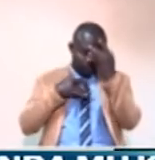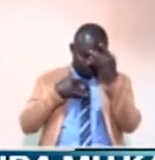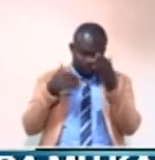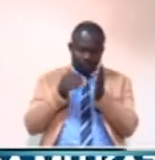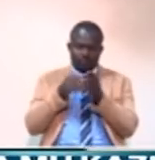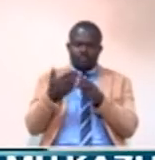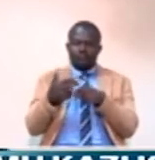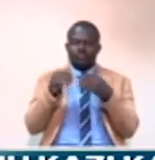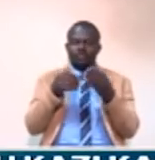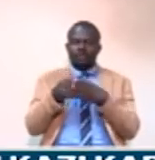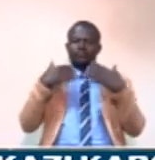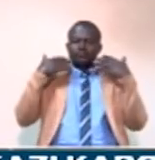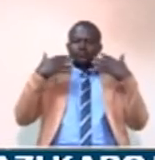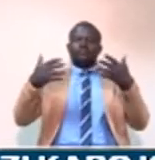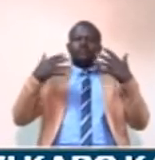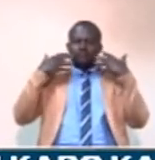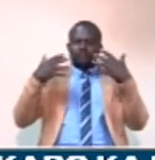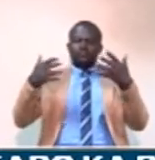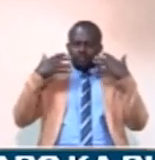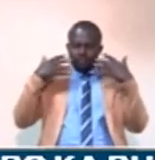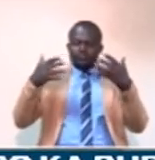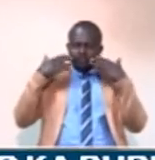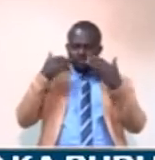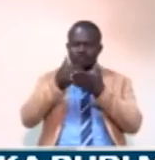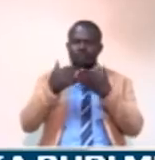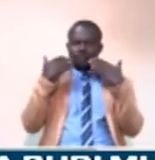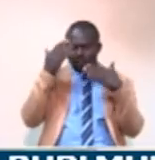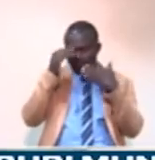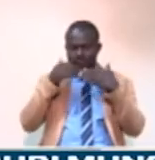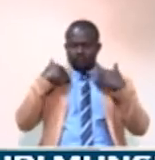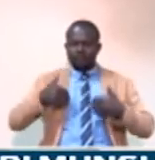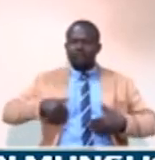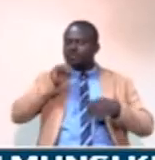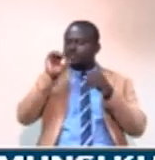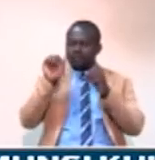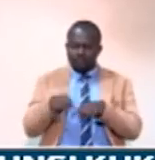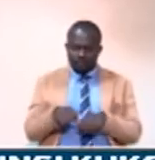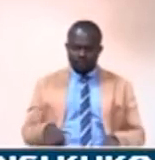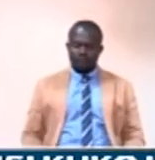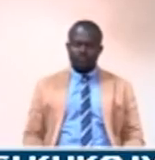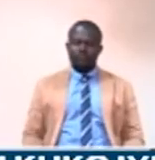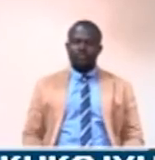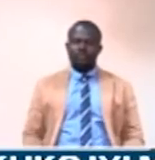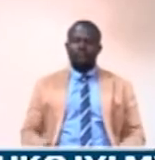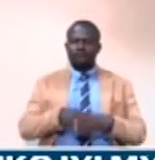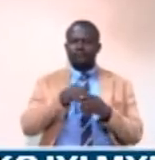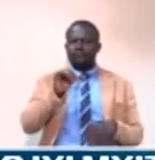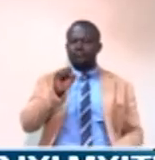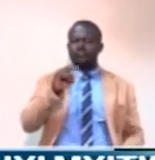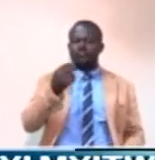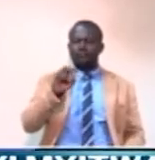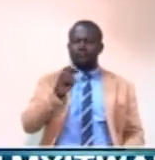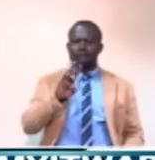ya bose bari kuri ventilators, imashini zibahumekesha kuko imibiri yabo itakibishoboye. Isingizwe